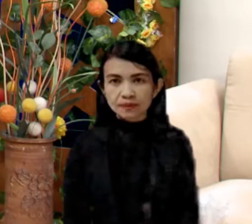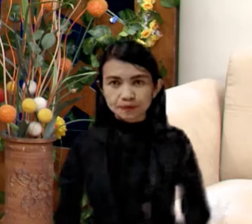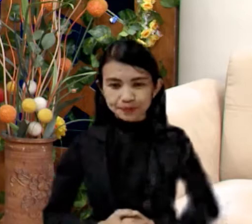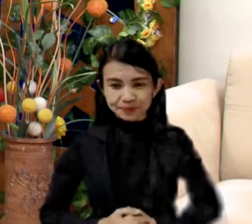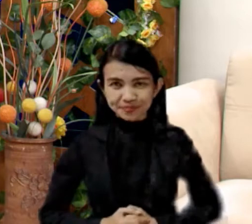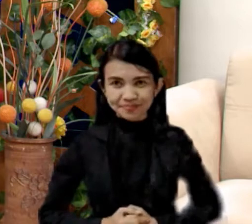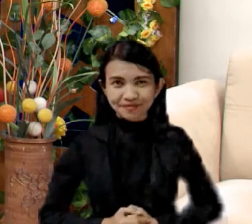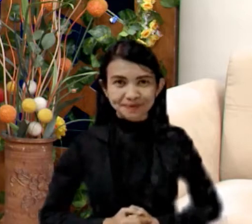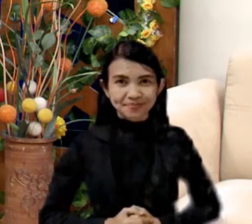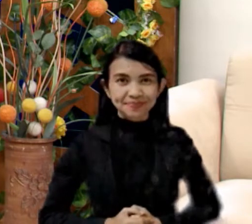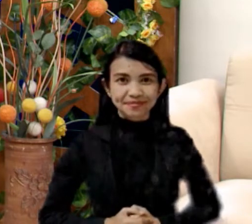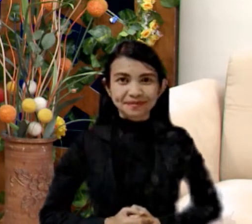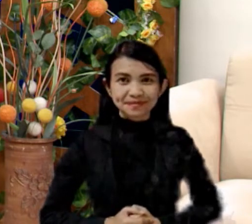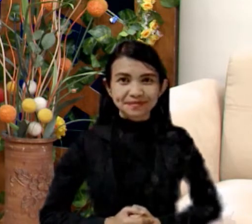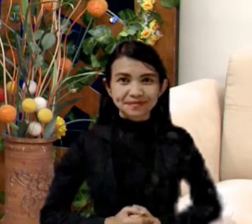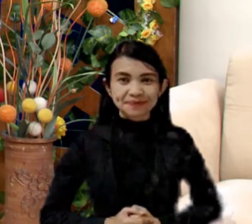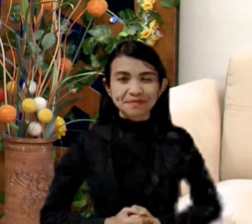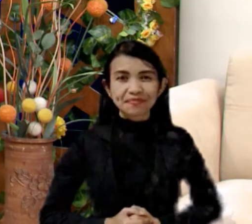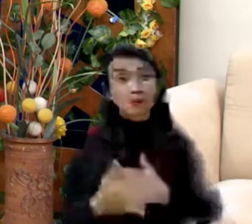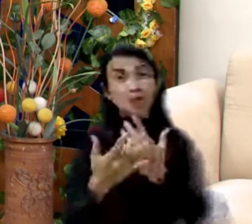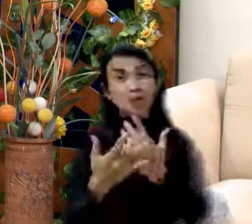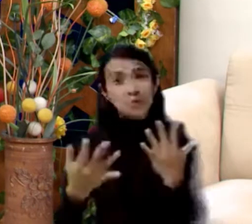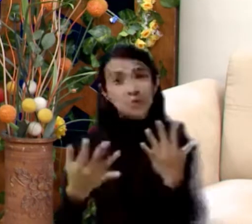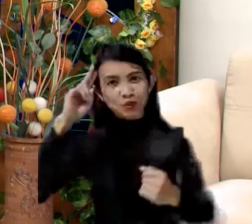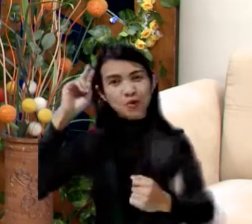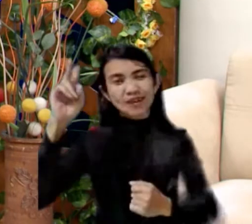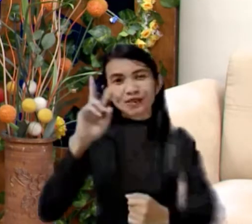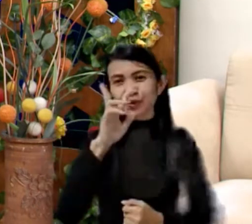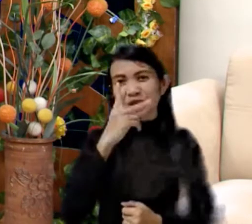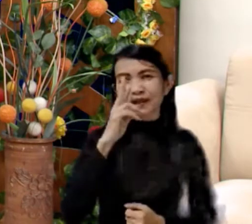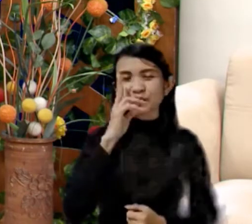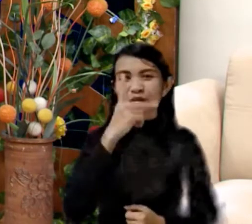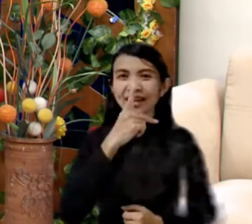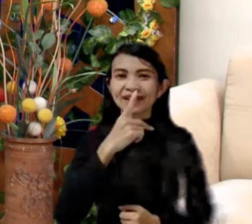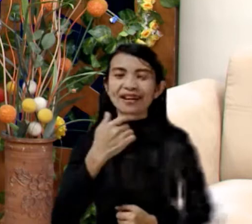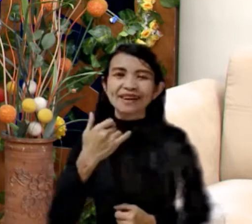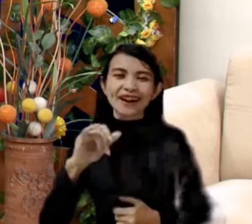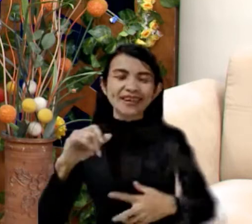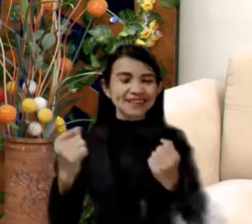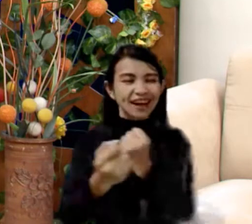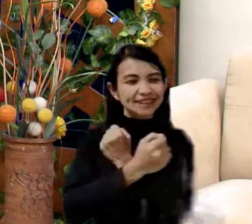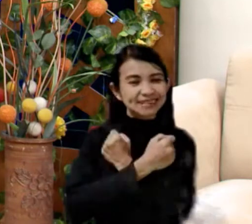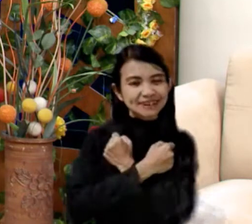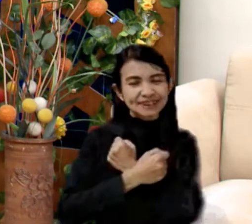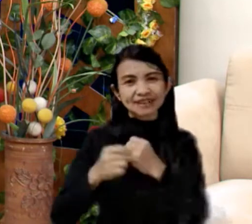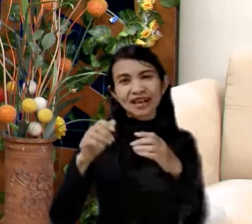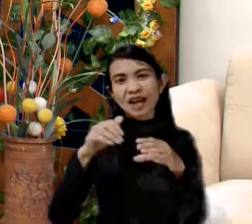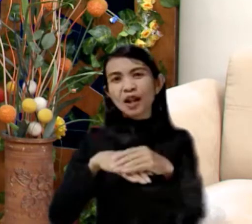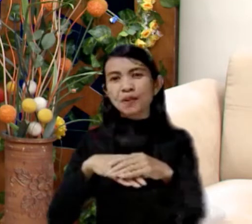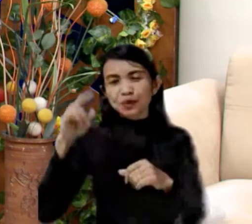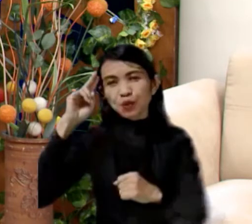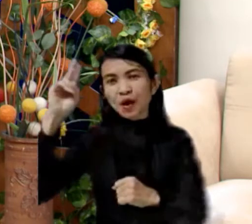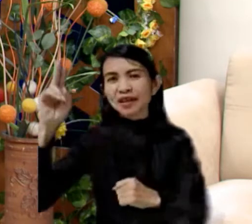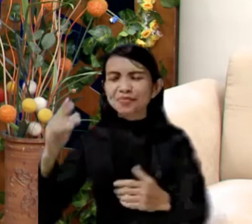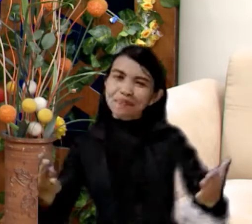umat Tuhan, saudara-saudara yang kekasih dalam Tuhan, mari kita siapkan hati kita. Kita akan bersekutu di dalam